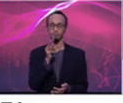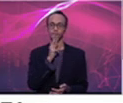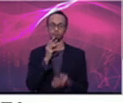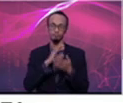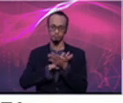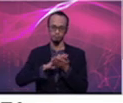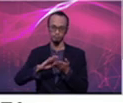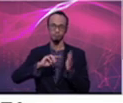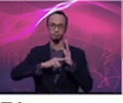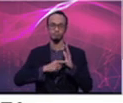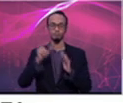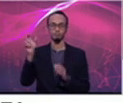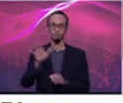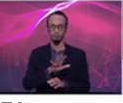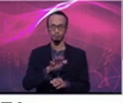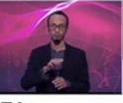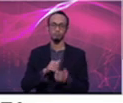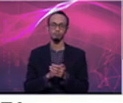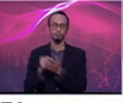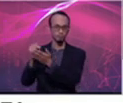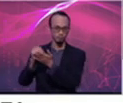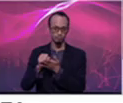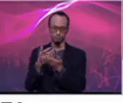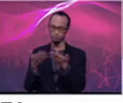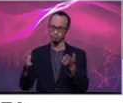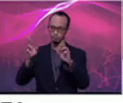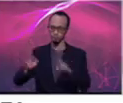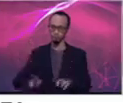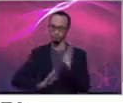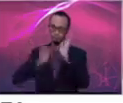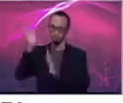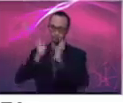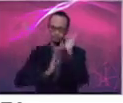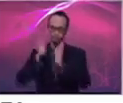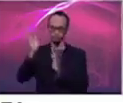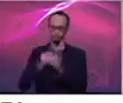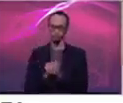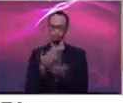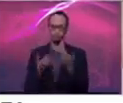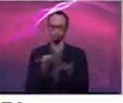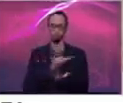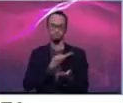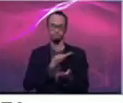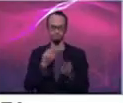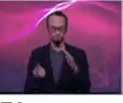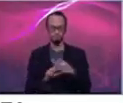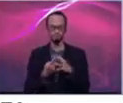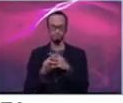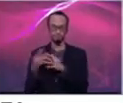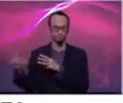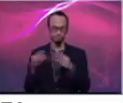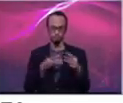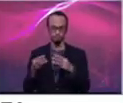bermula sejak awal Ramadan hasil daripada sumbangan rakyat Malaysia walaupun Gaza berdepan konflik perang dengan Israel